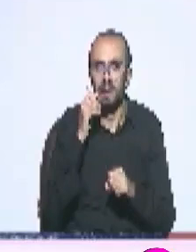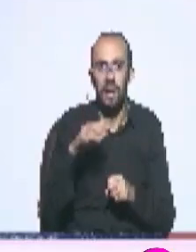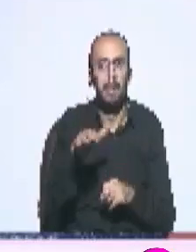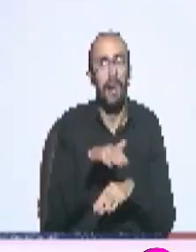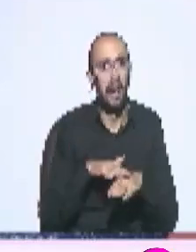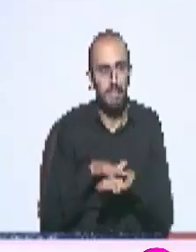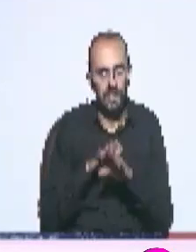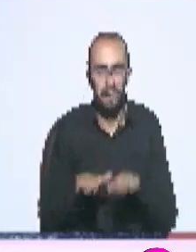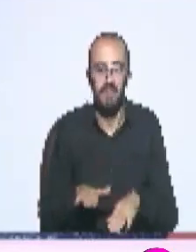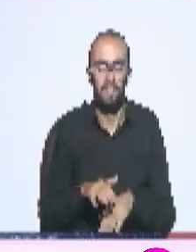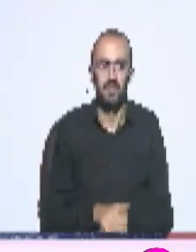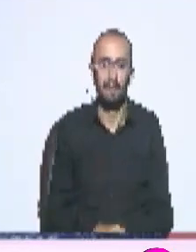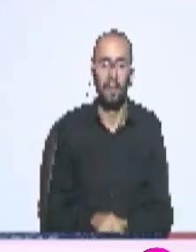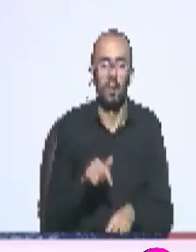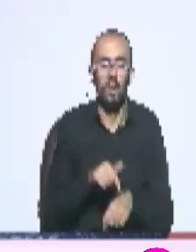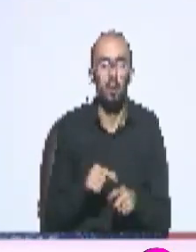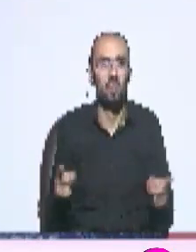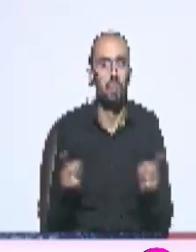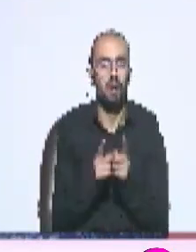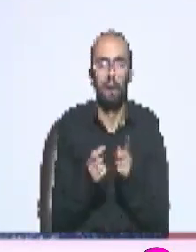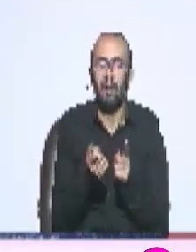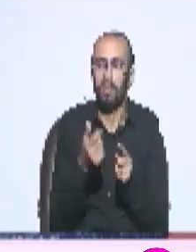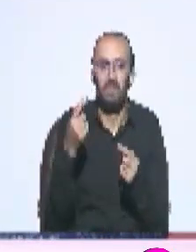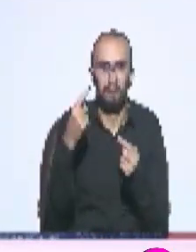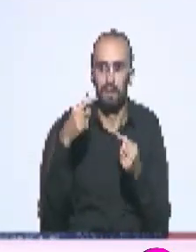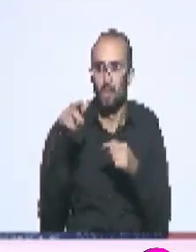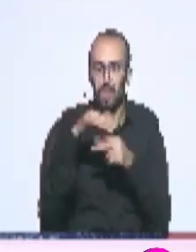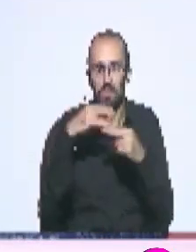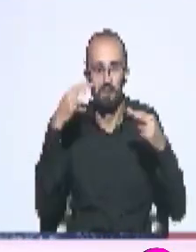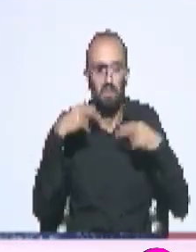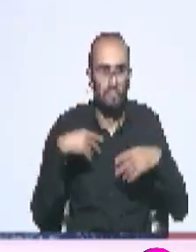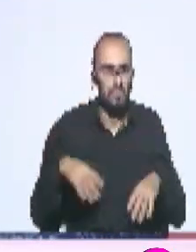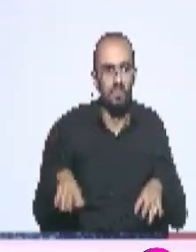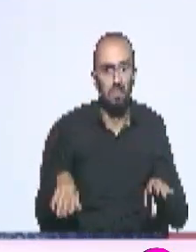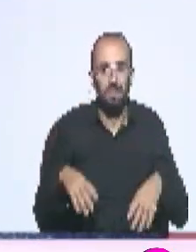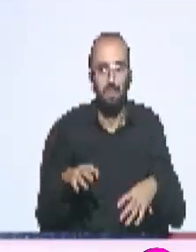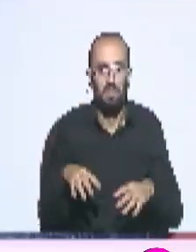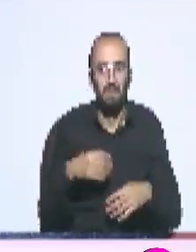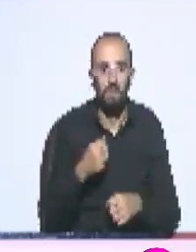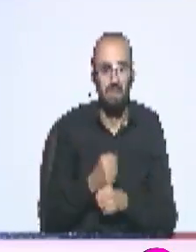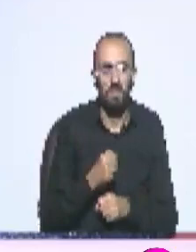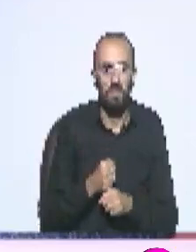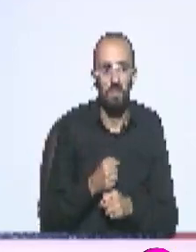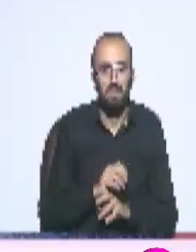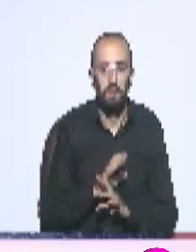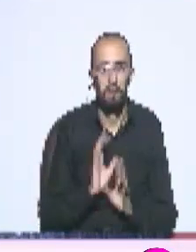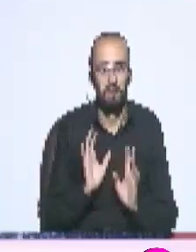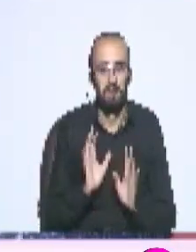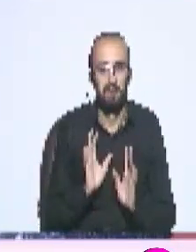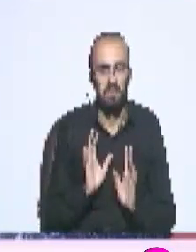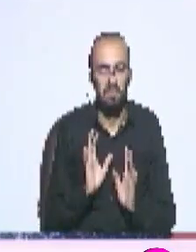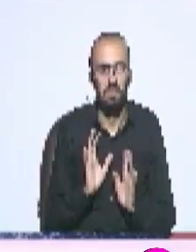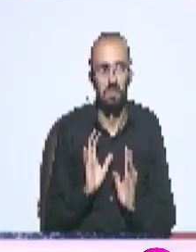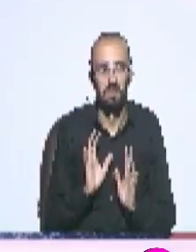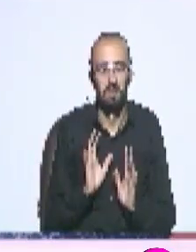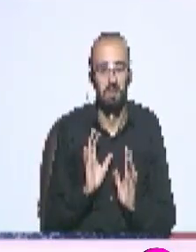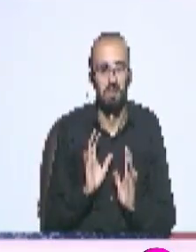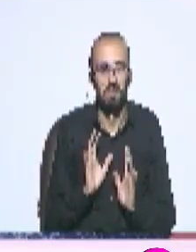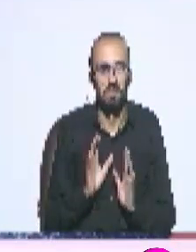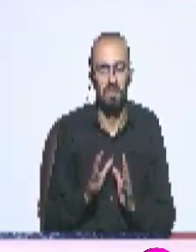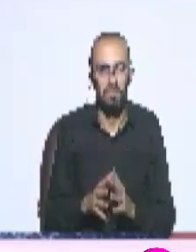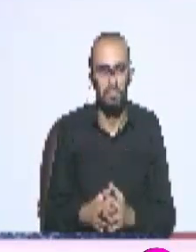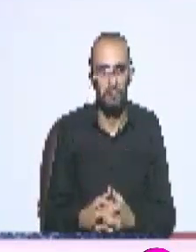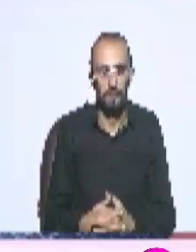وقت ا قصير يعني لما ابتدي اعمل انجاز اتشاف ابروز ب شكل معين بلاقي ثقتي بنفسي